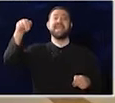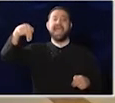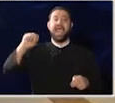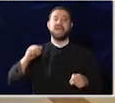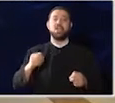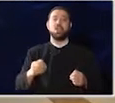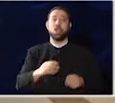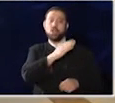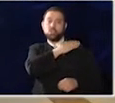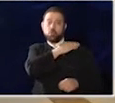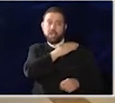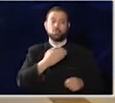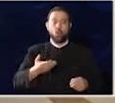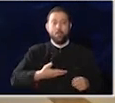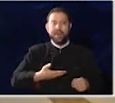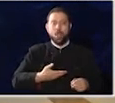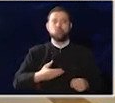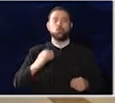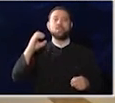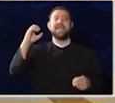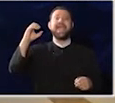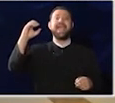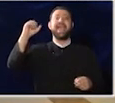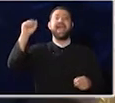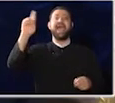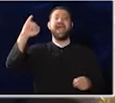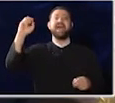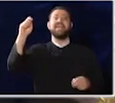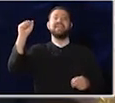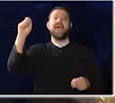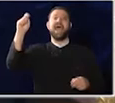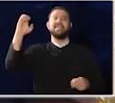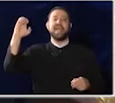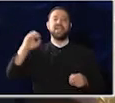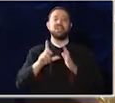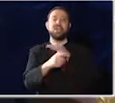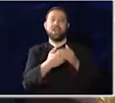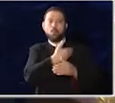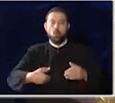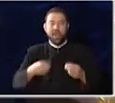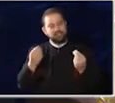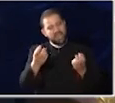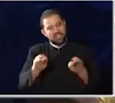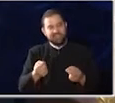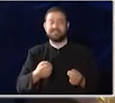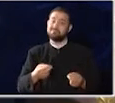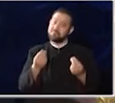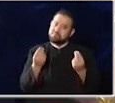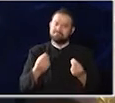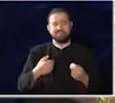cadrul Arhiepiscopiei Bucureștilor. Bine ați venit, preacucenice părinte! Bine v-am regăsit, mulțumesc pentru invitația care mă